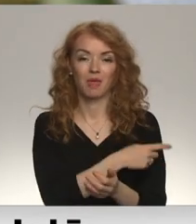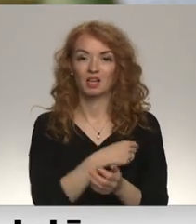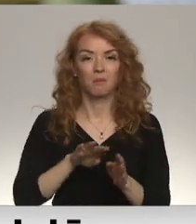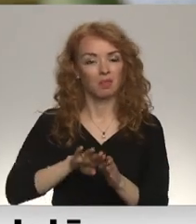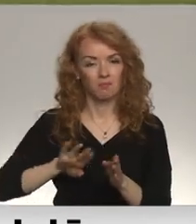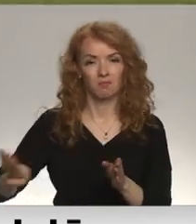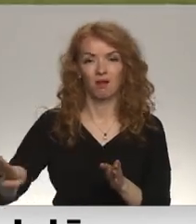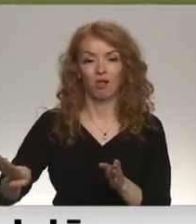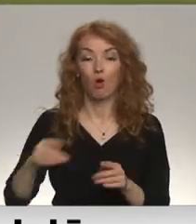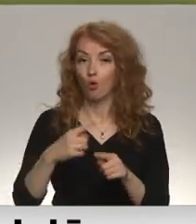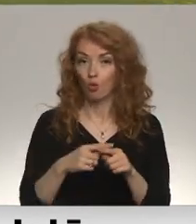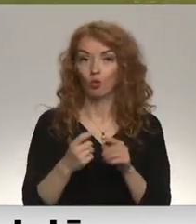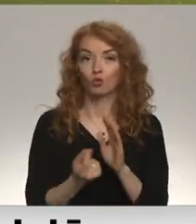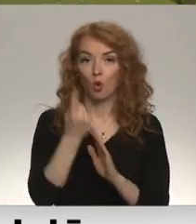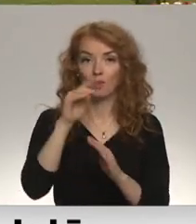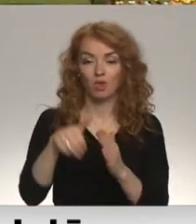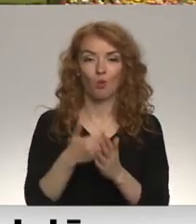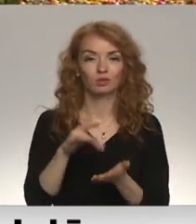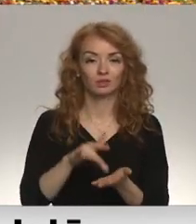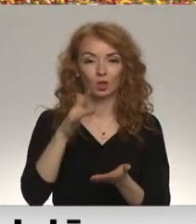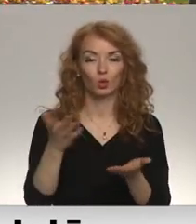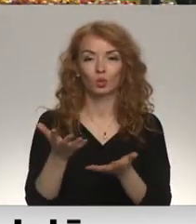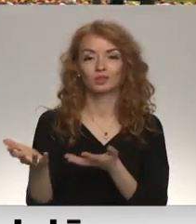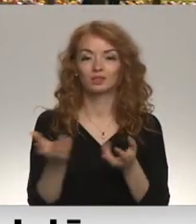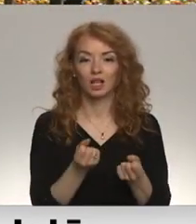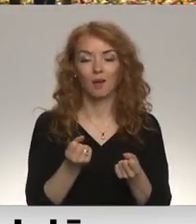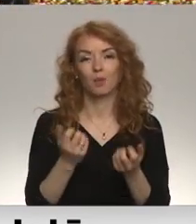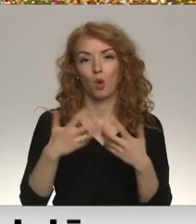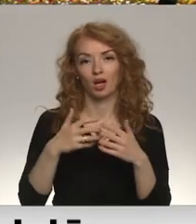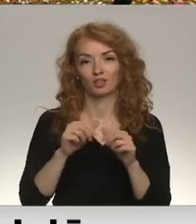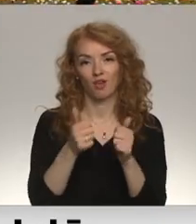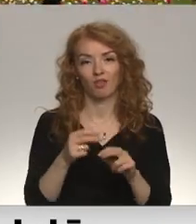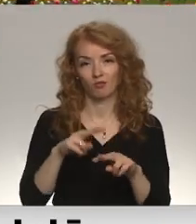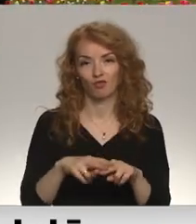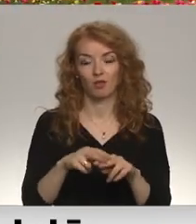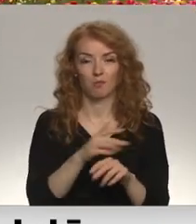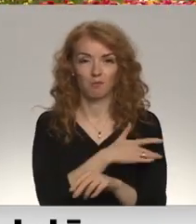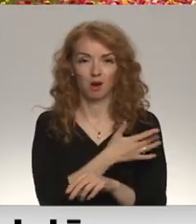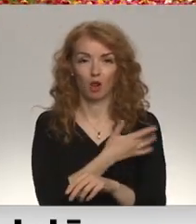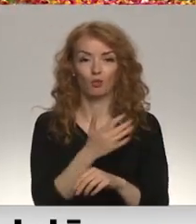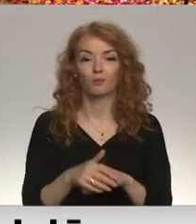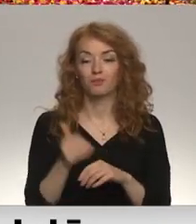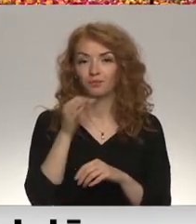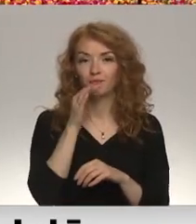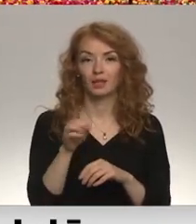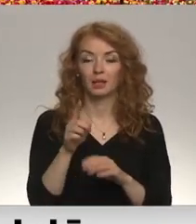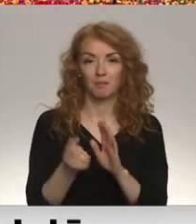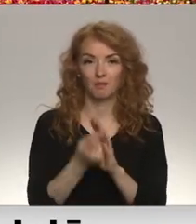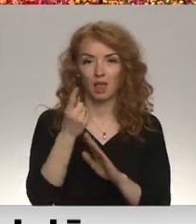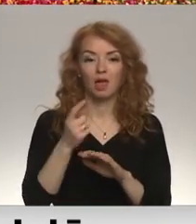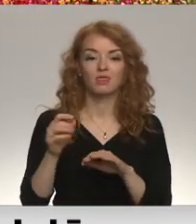otrajā plānā. Un top jauns centrs, kur saņemt ambulatoro palīdzību. Ir palicis daudz vairāk šo te